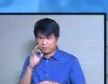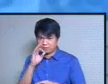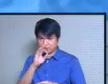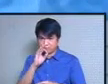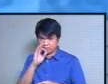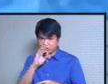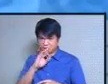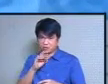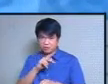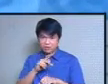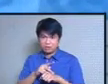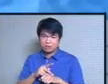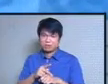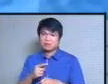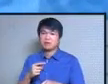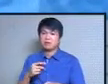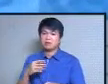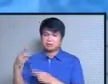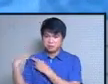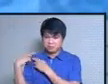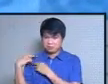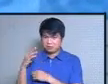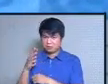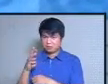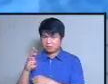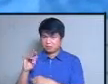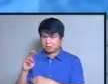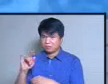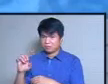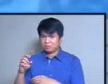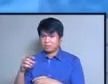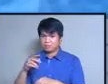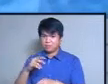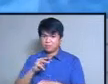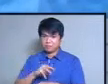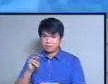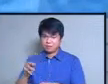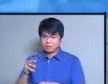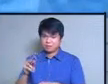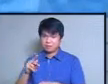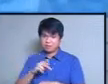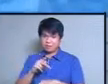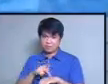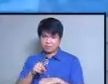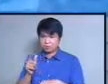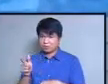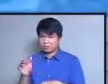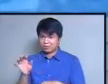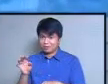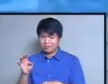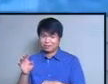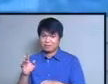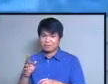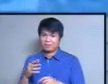ng Pilipinas na sasaluhin nito ang cargo ng Brunei. Ang Manila raw ang mag-host ng SEA Games 2019. Pero 2 taon lang nagtagal